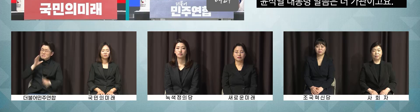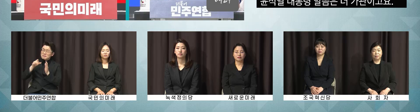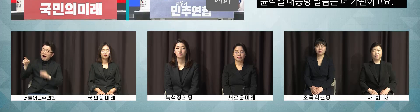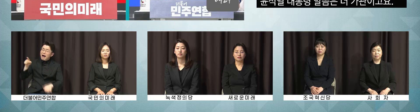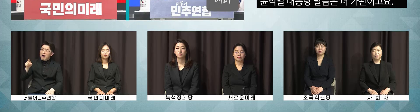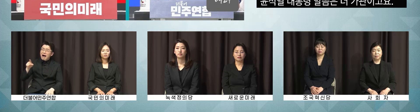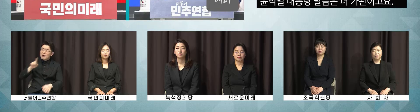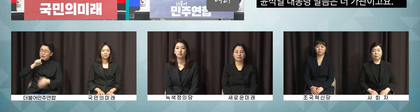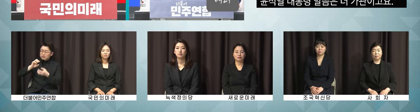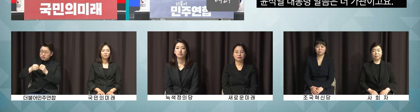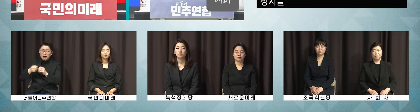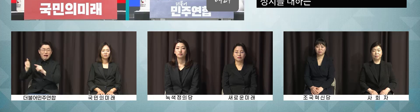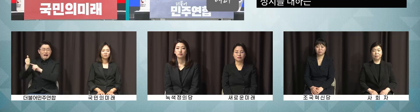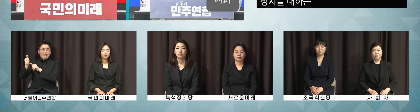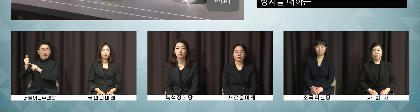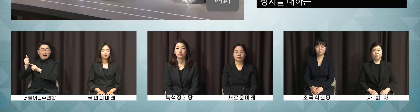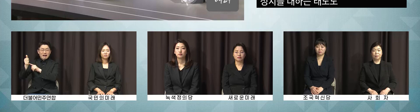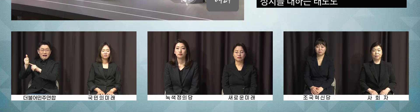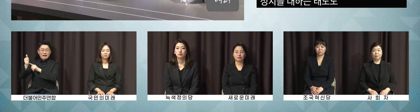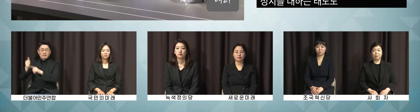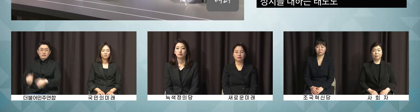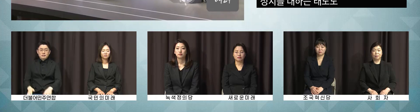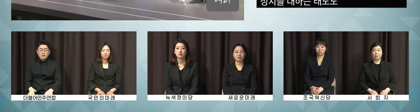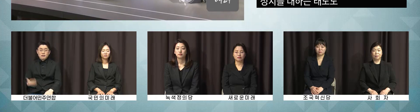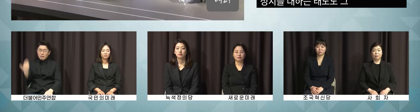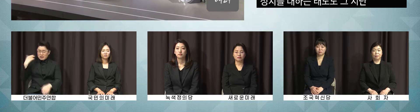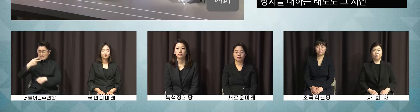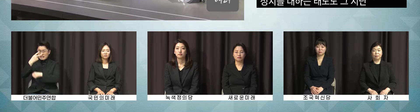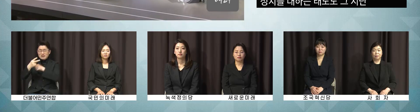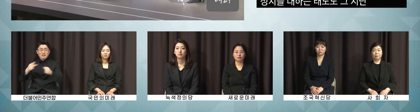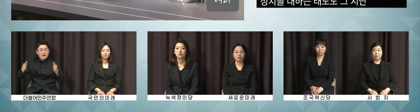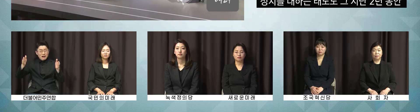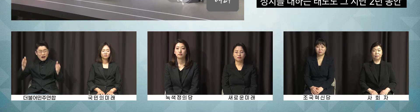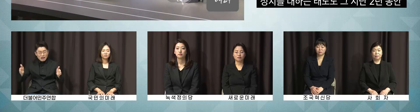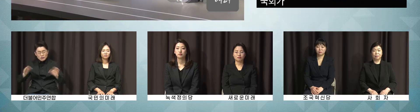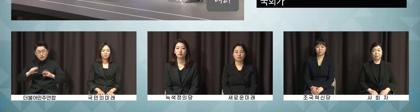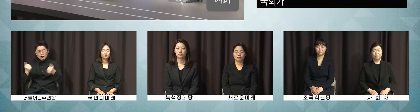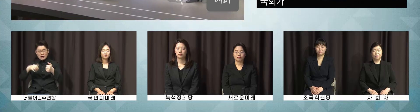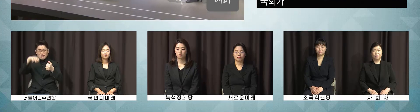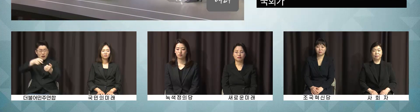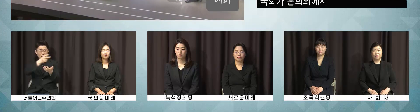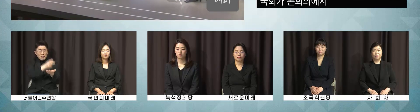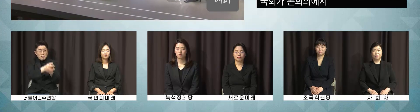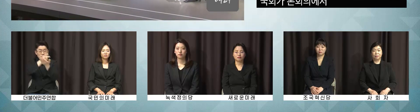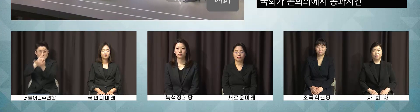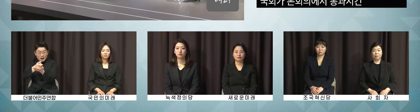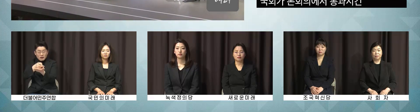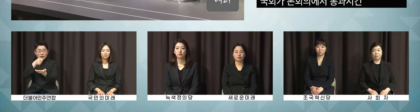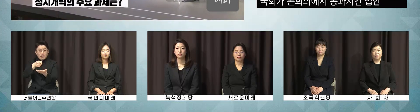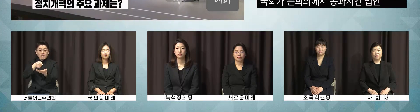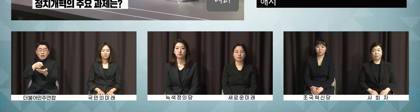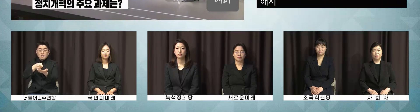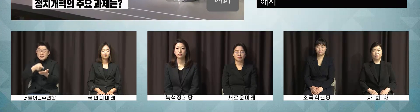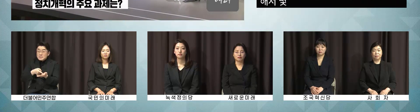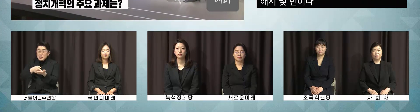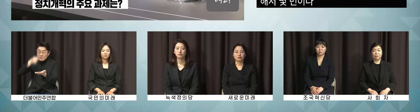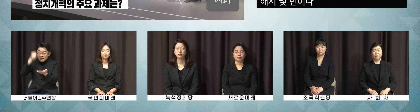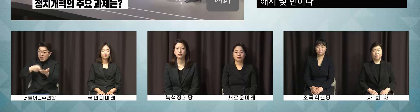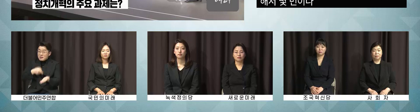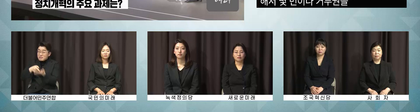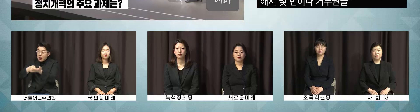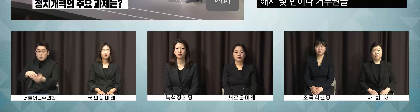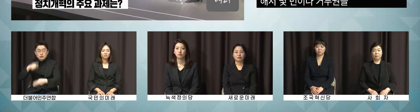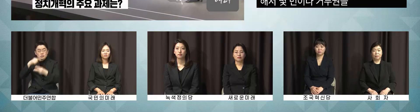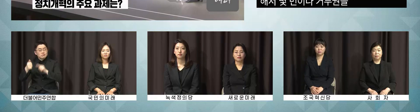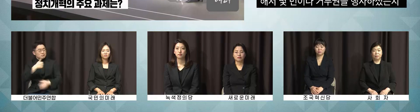가관이고요. 정치를 대하는 태도도 지난 2년 동안 국회가 본회의에서 통과시킨 법안에 대해서 몇 번이나 거부권을 행사하셨는지